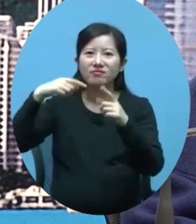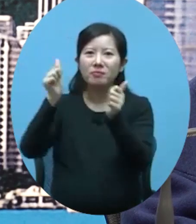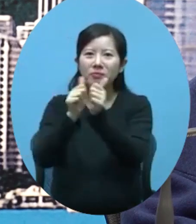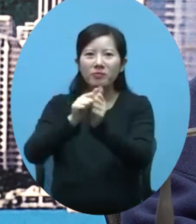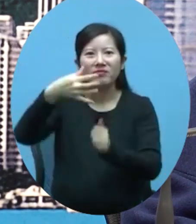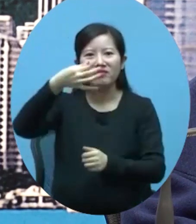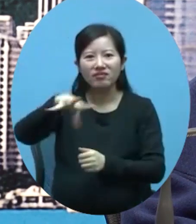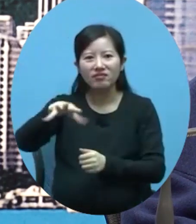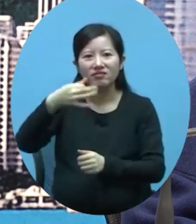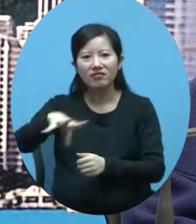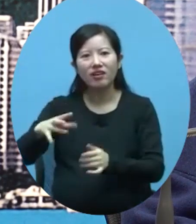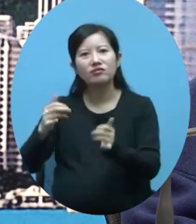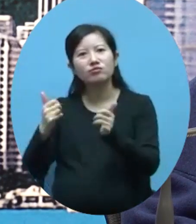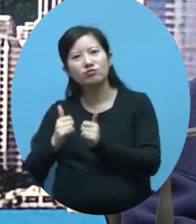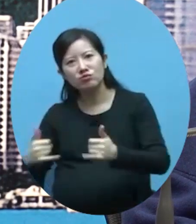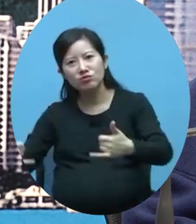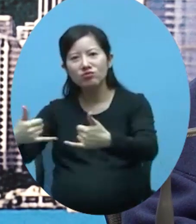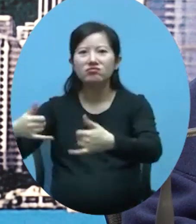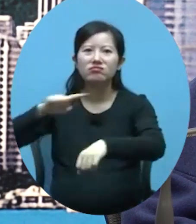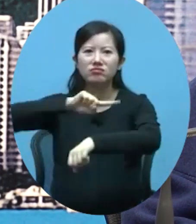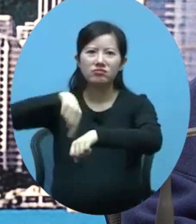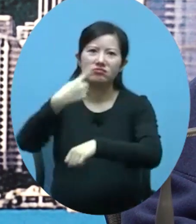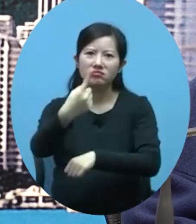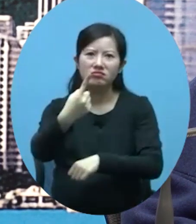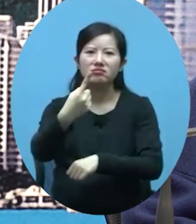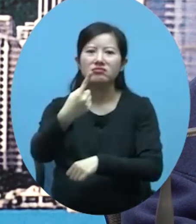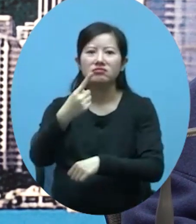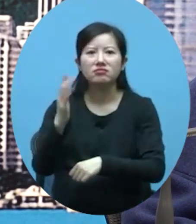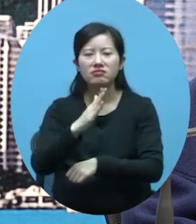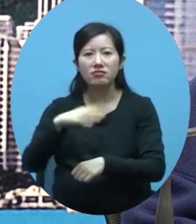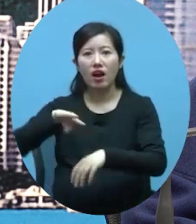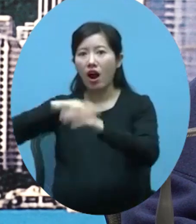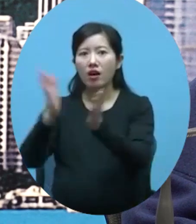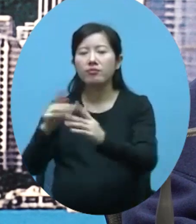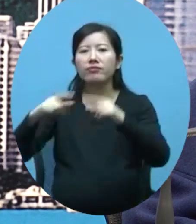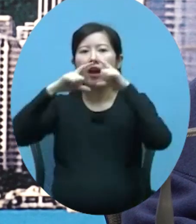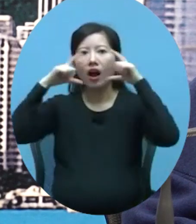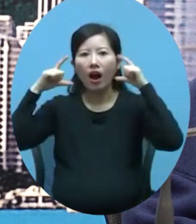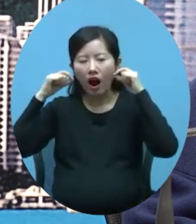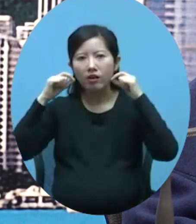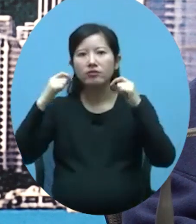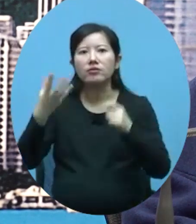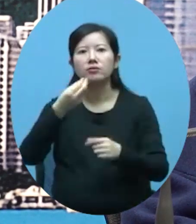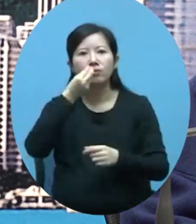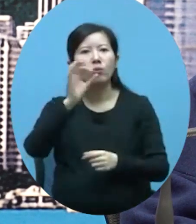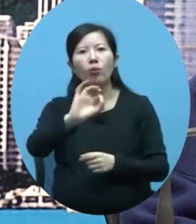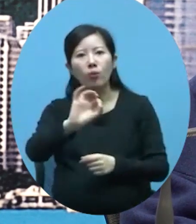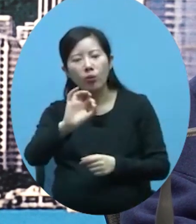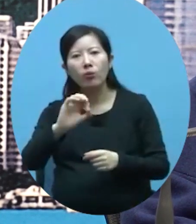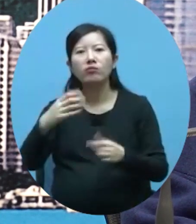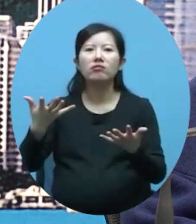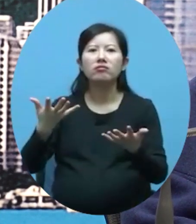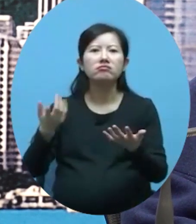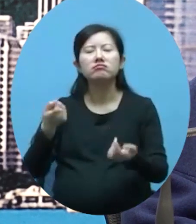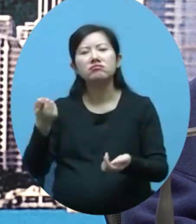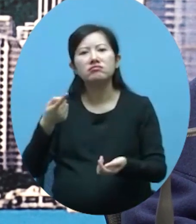就一起坐了一个小时左右那大家就戴着口罩就没有吃东西没有其他东西的我们就联络